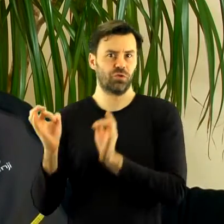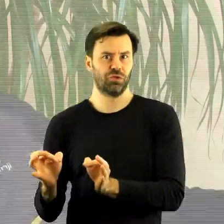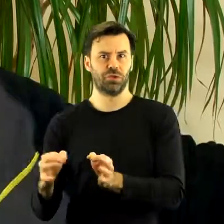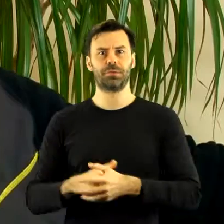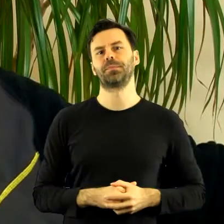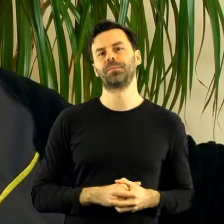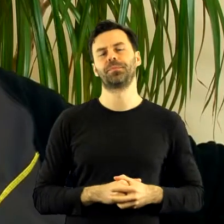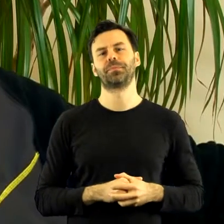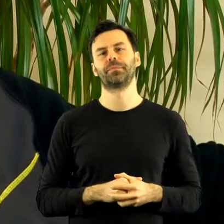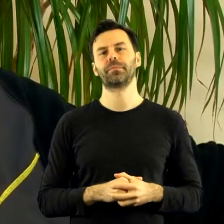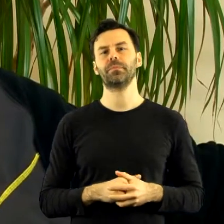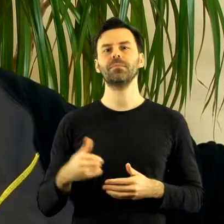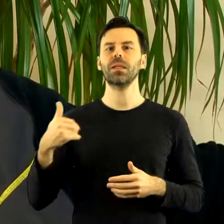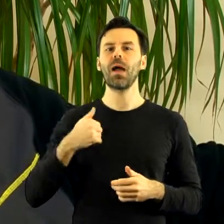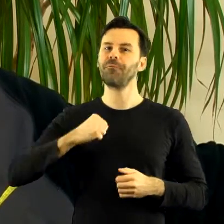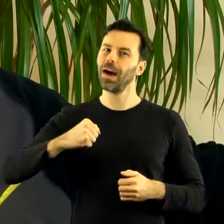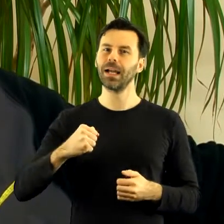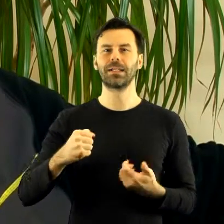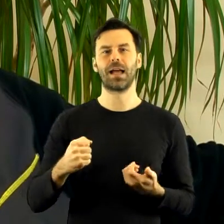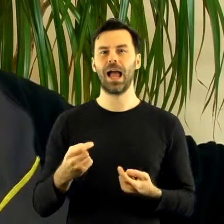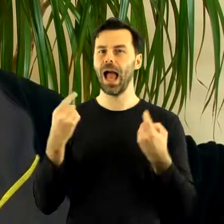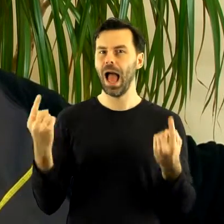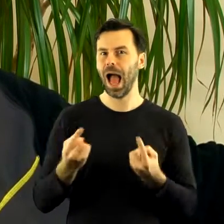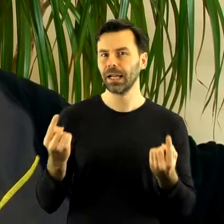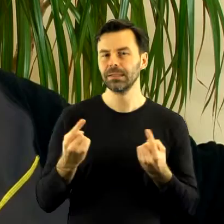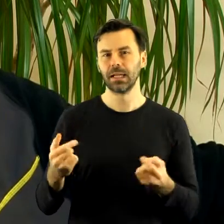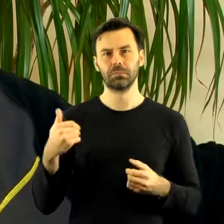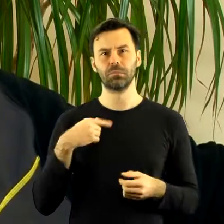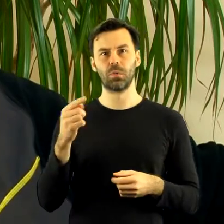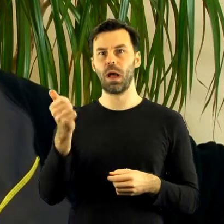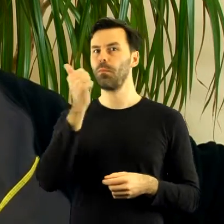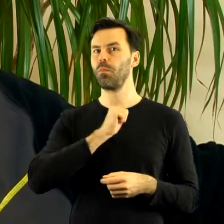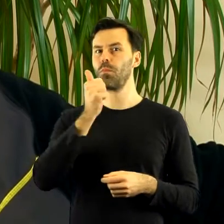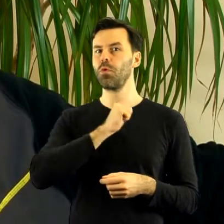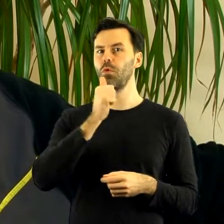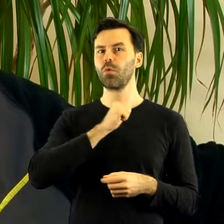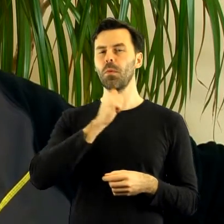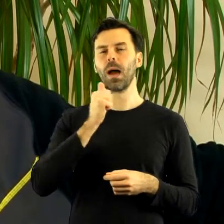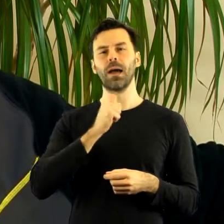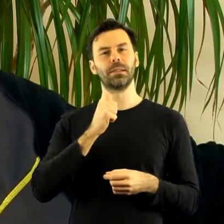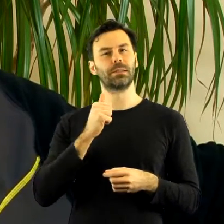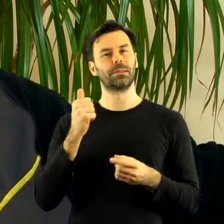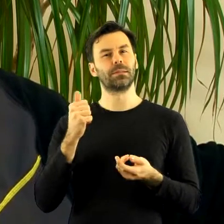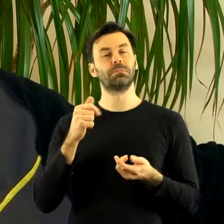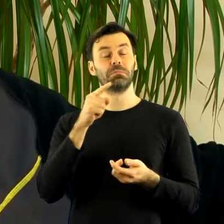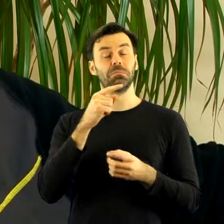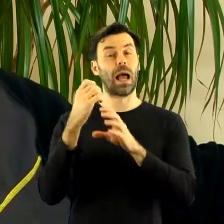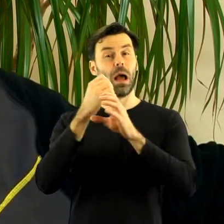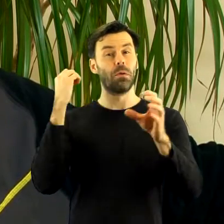do teraz. Mieliśmy taką dosyć fajną akcję związaną z próbą likwidacji